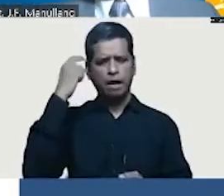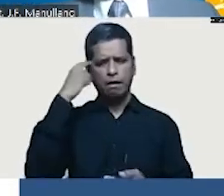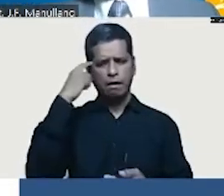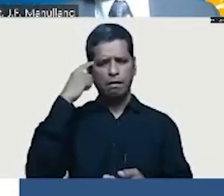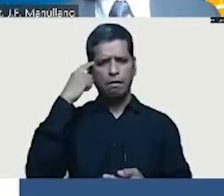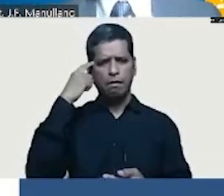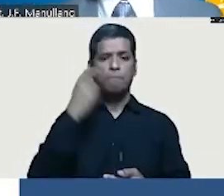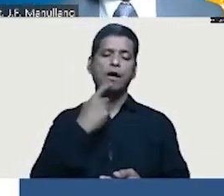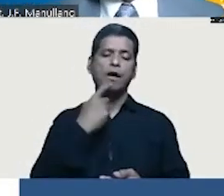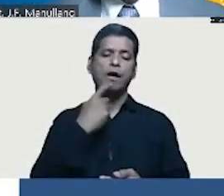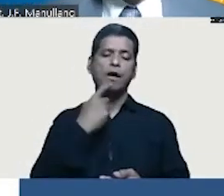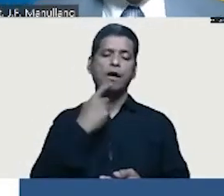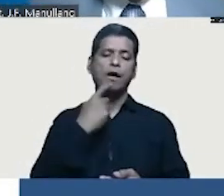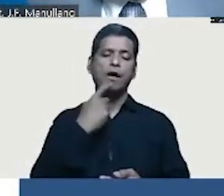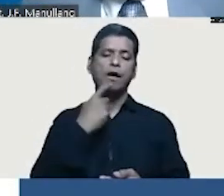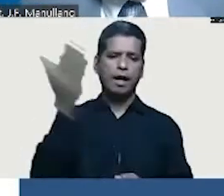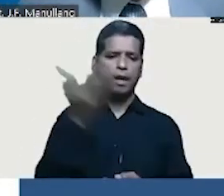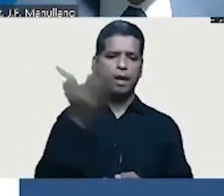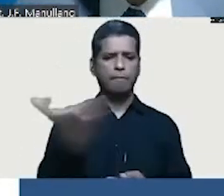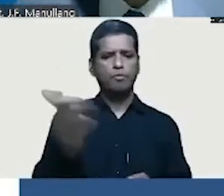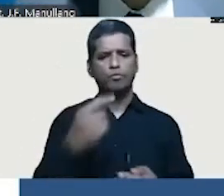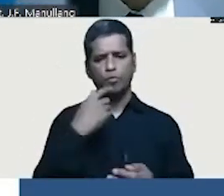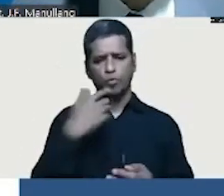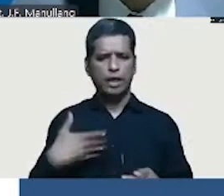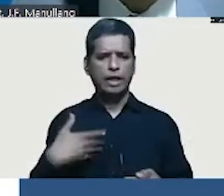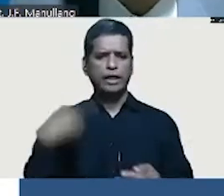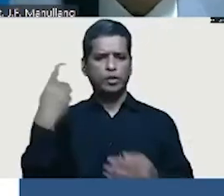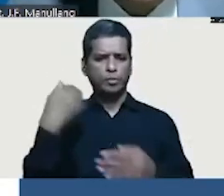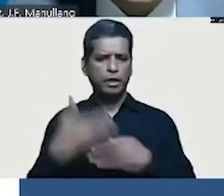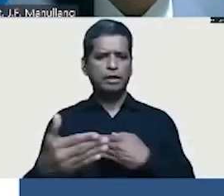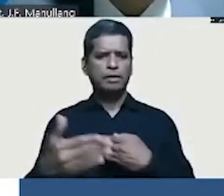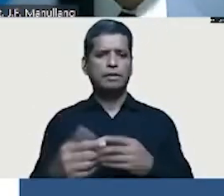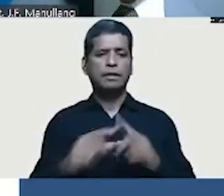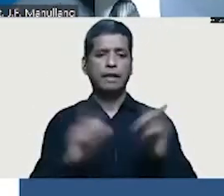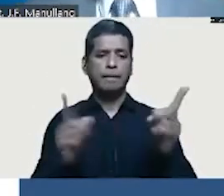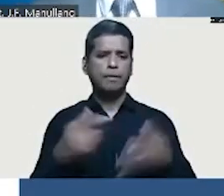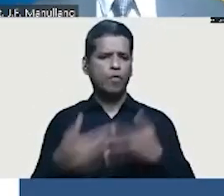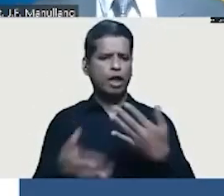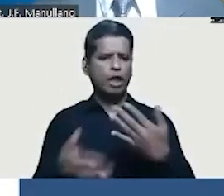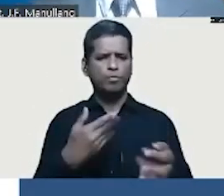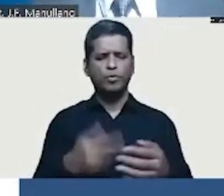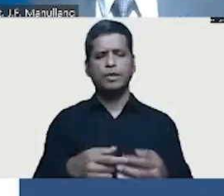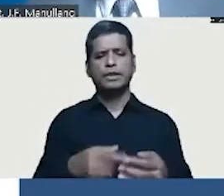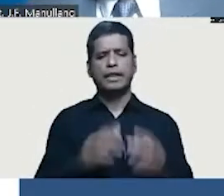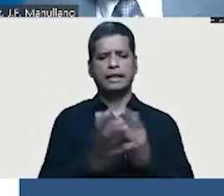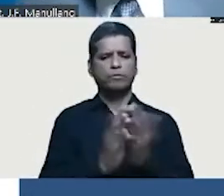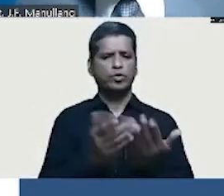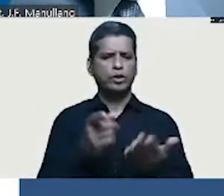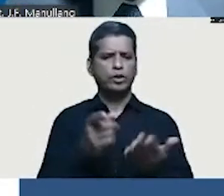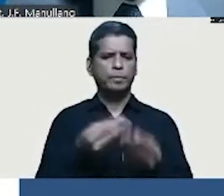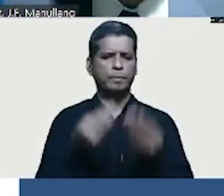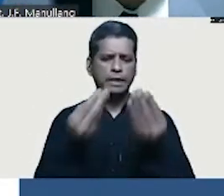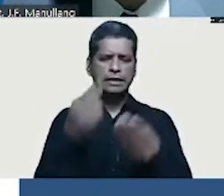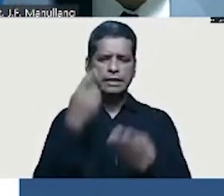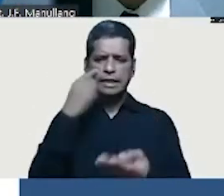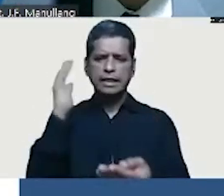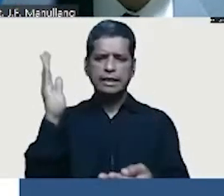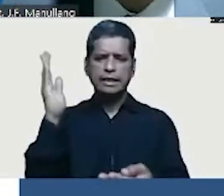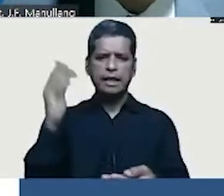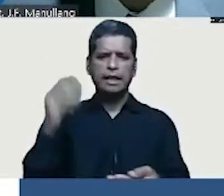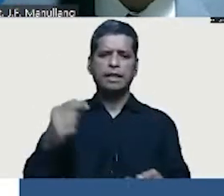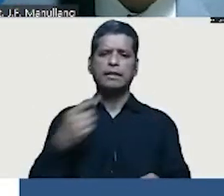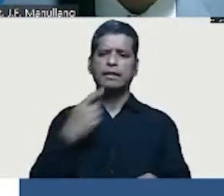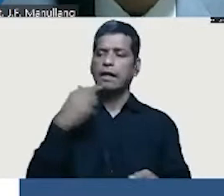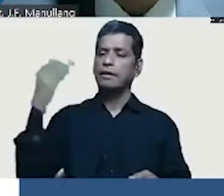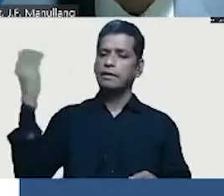kepadaku Jadi orang-orang yang menyelidiki lab King sudah terkutuk kitab-kitab suci itu produk dari